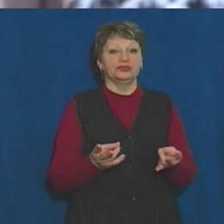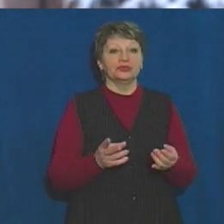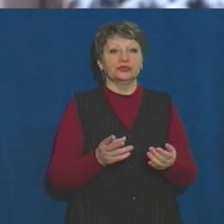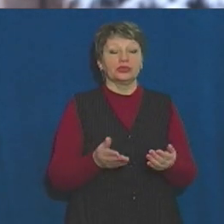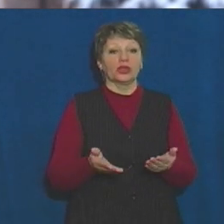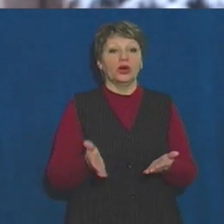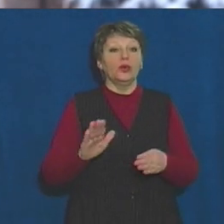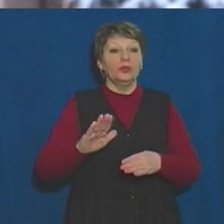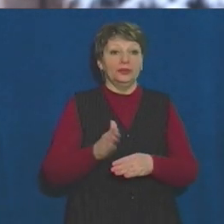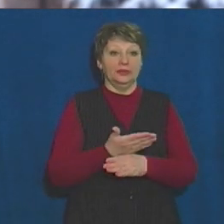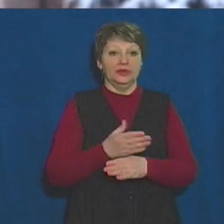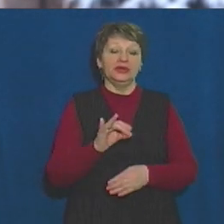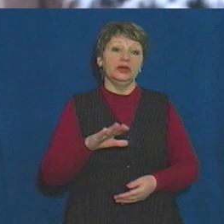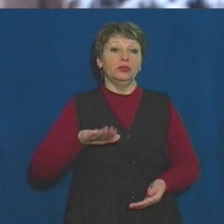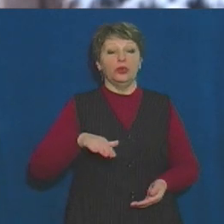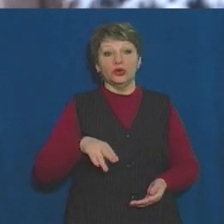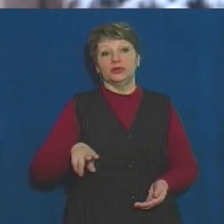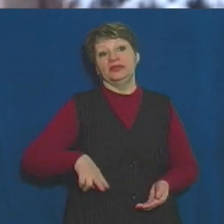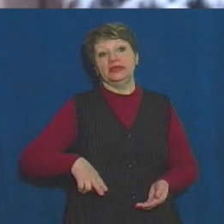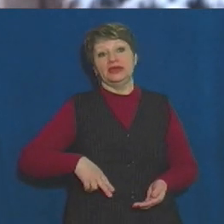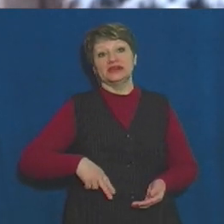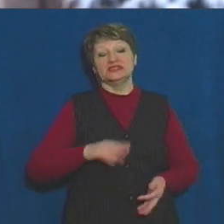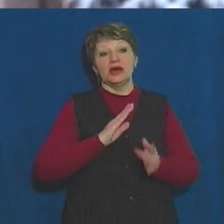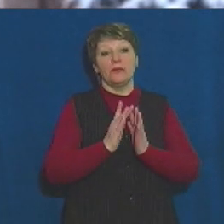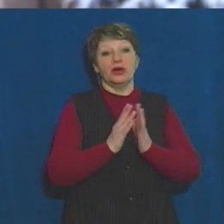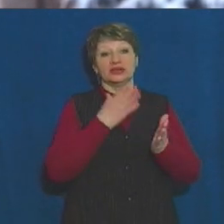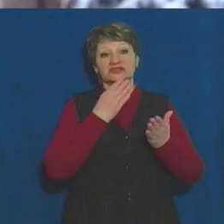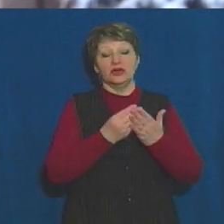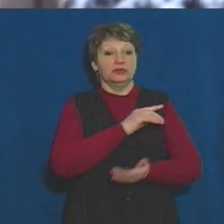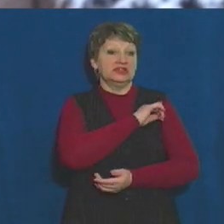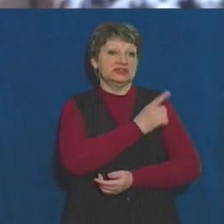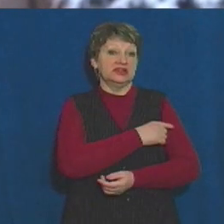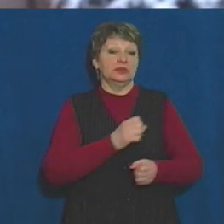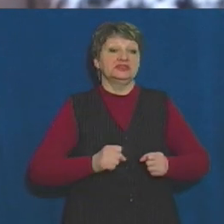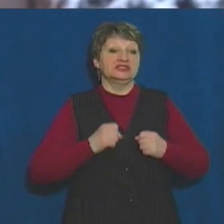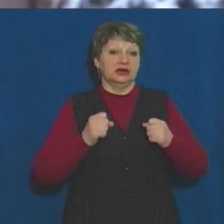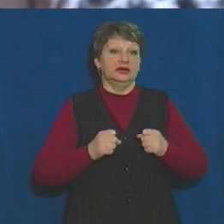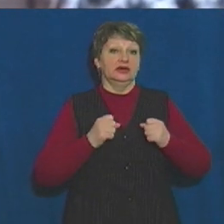ліквідувати. І потім там дирекція парків своїми силами намагається їх